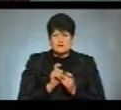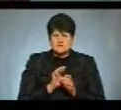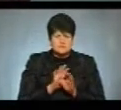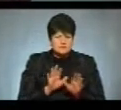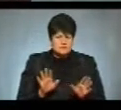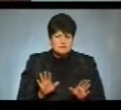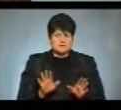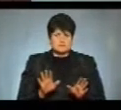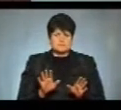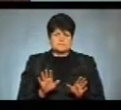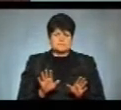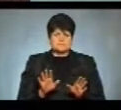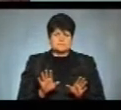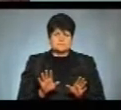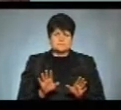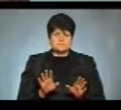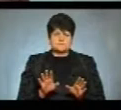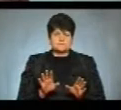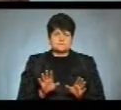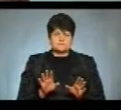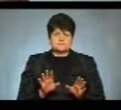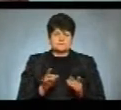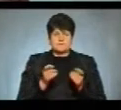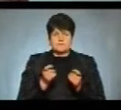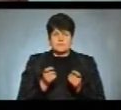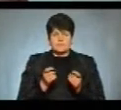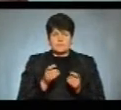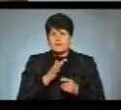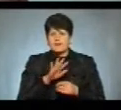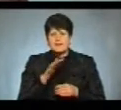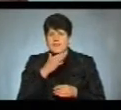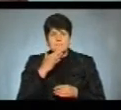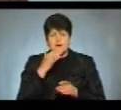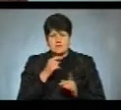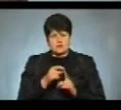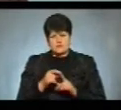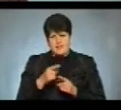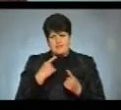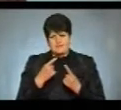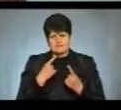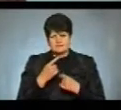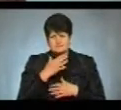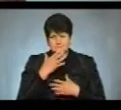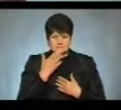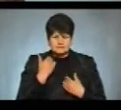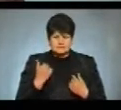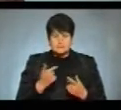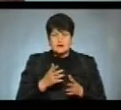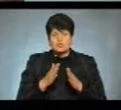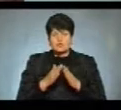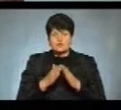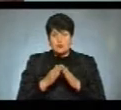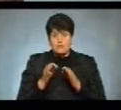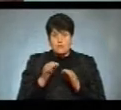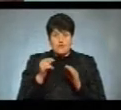така мало, небагато вона, небагатослівна, так би мовити. Но з дому, про